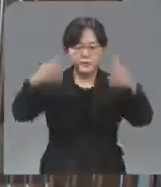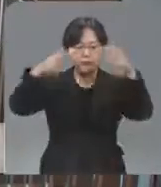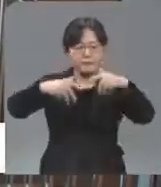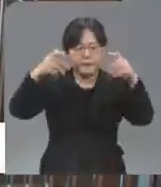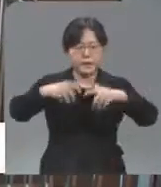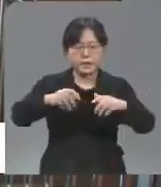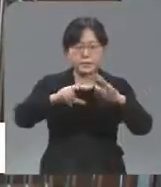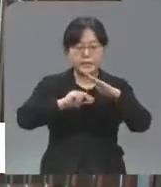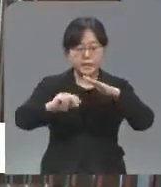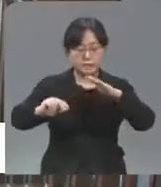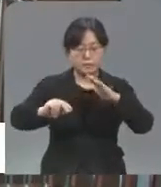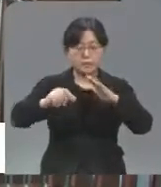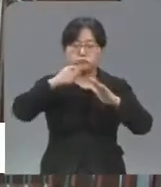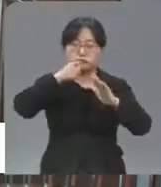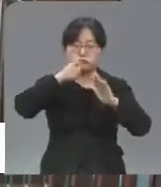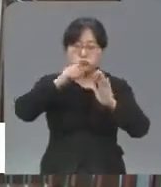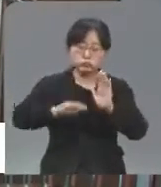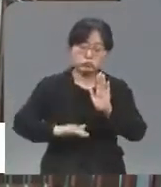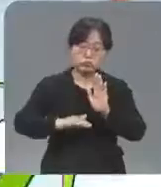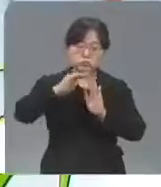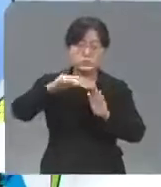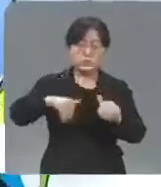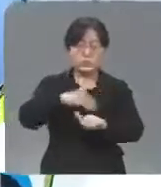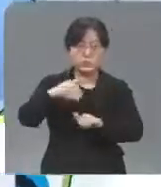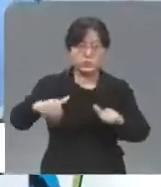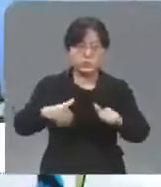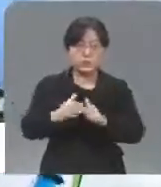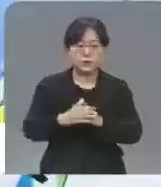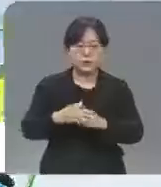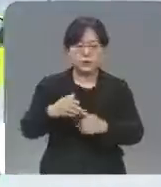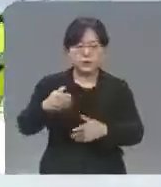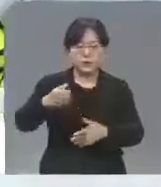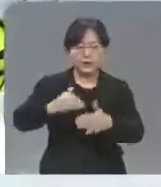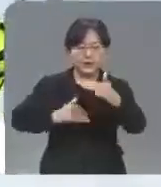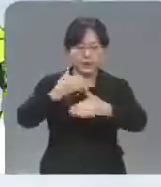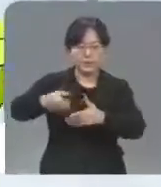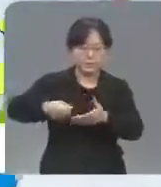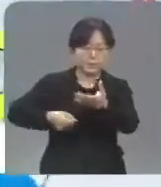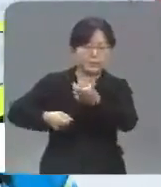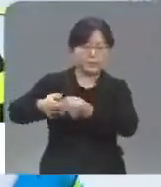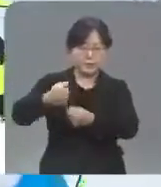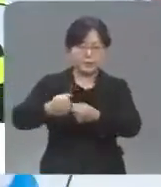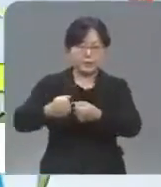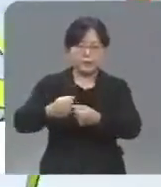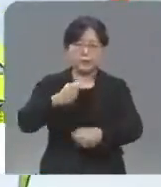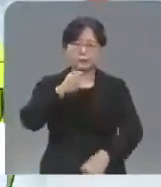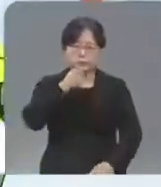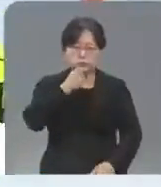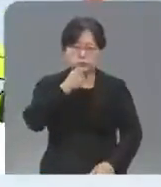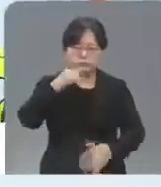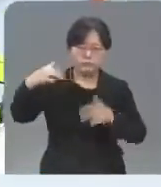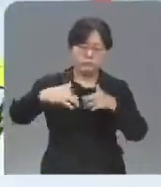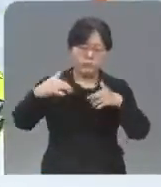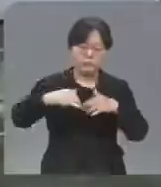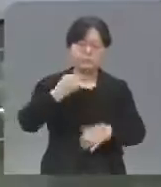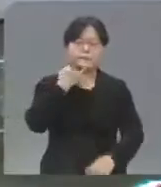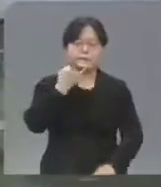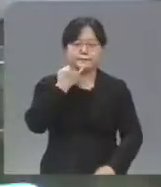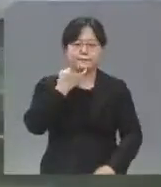집중호우로 지하철 역사에 물이 들어차는 상황. 난간을 잡고 한 발씩 대면 거센 물살도 문제될 게